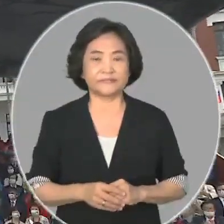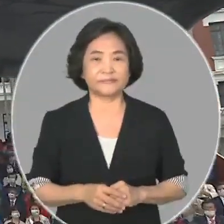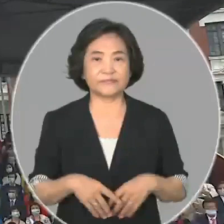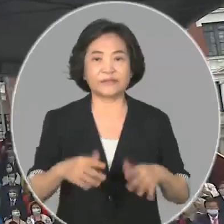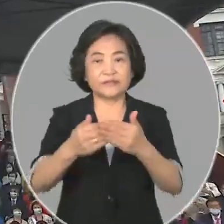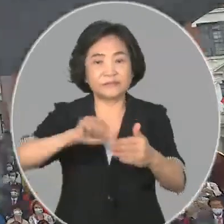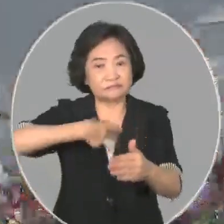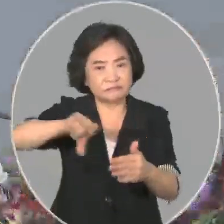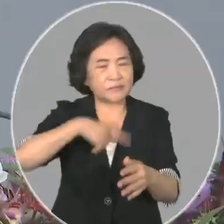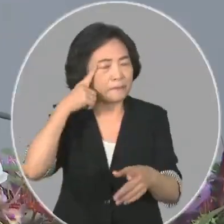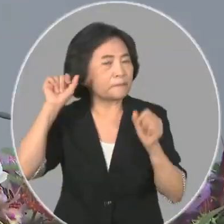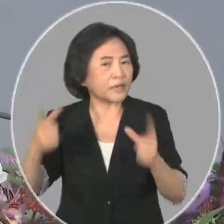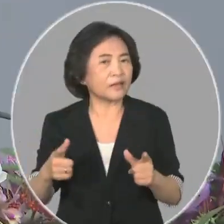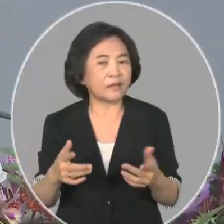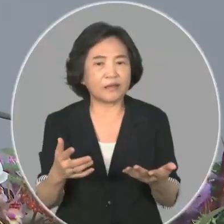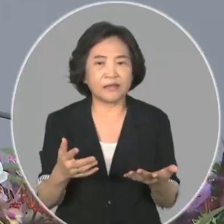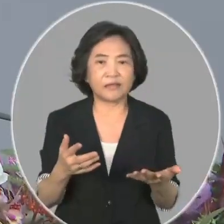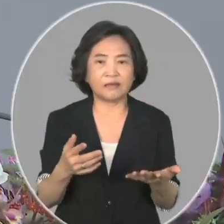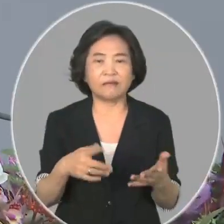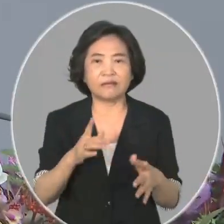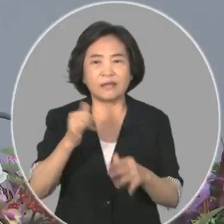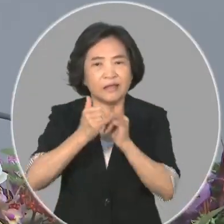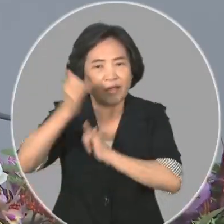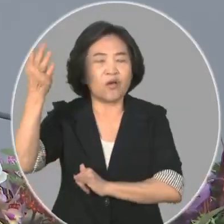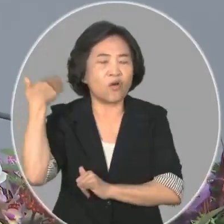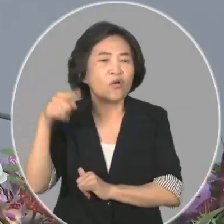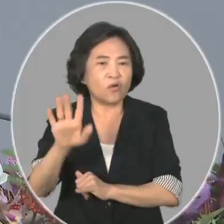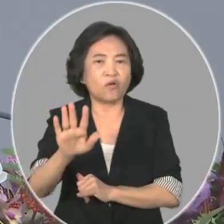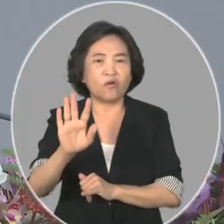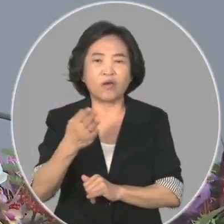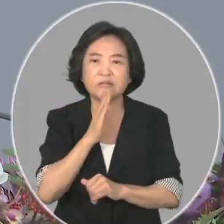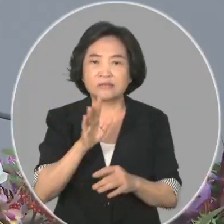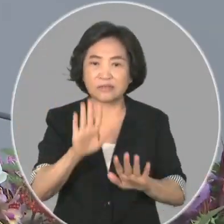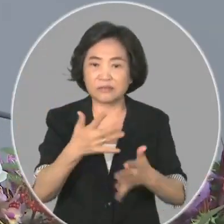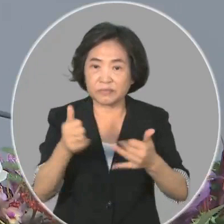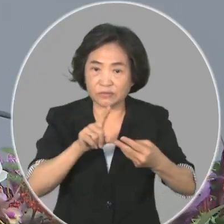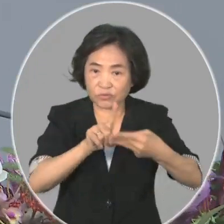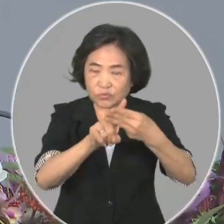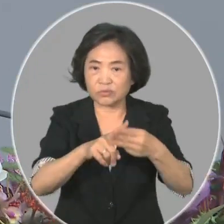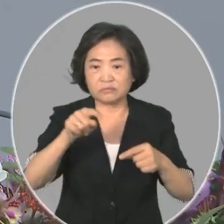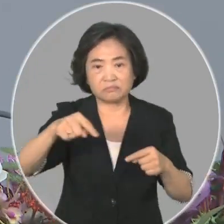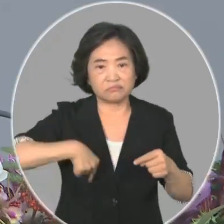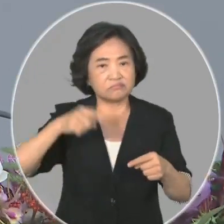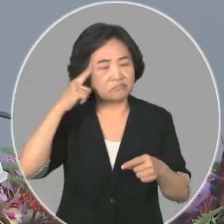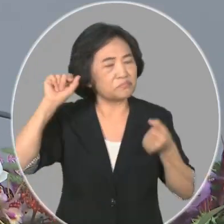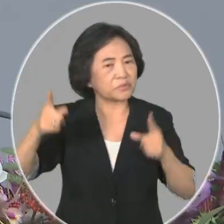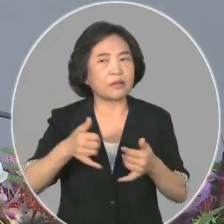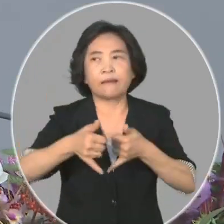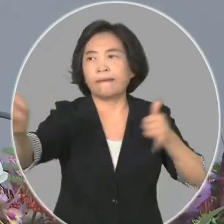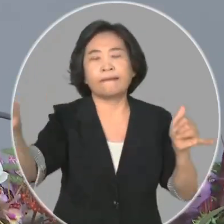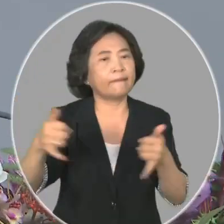两岸立场的分歧不仅是历史的因素，更在于民主发展上的背道而